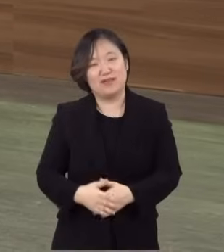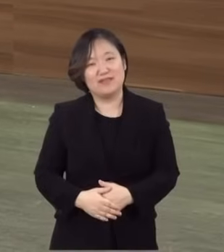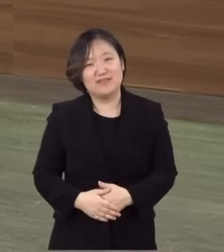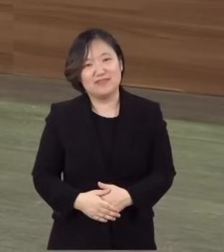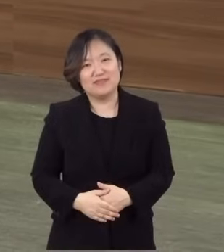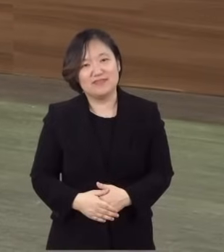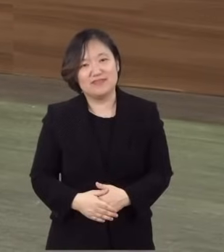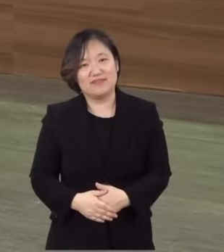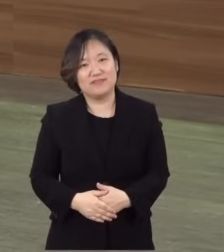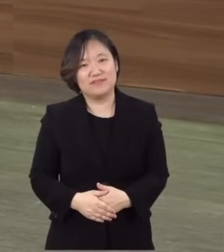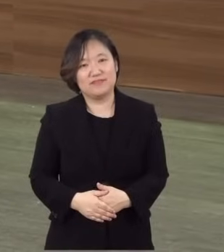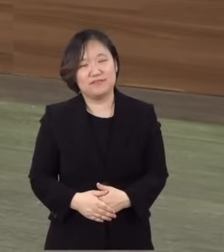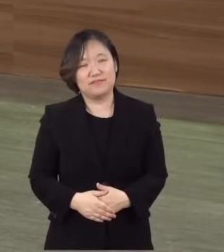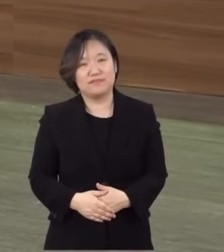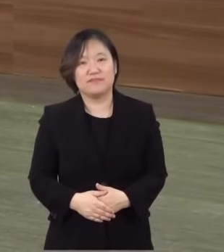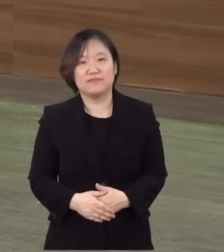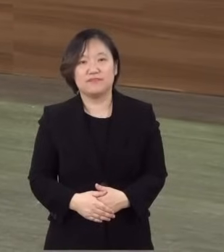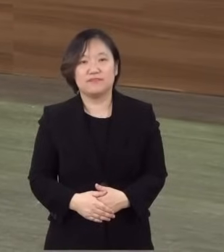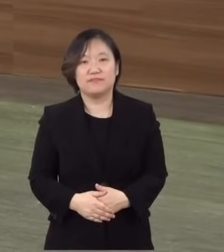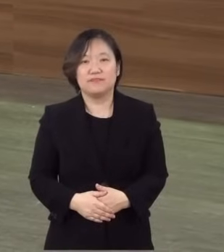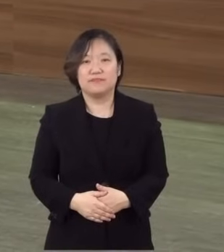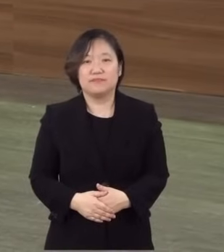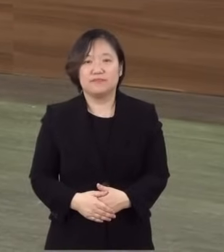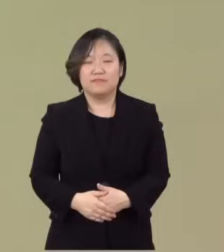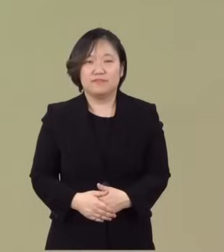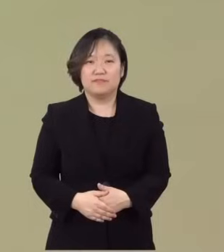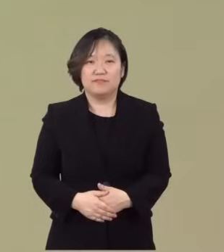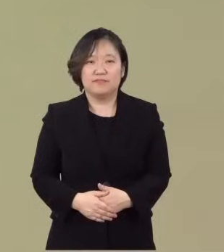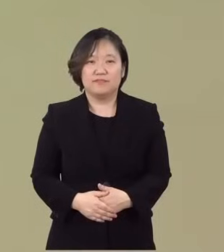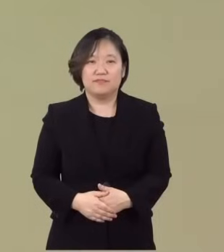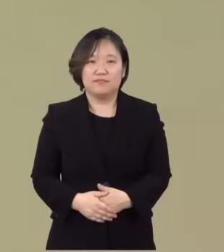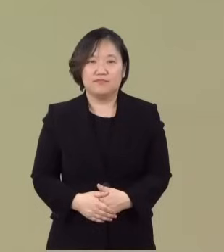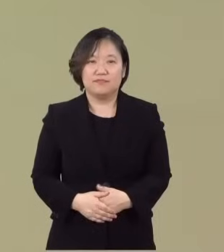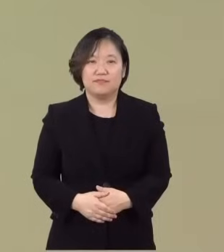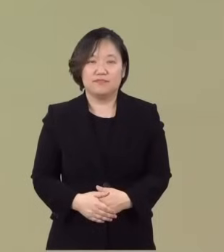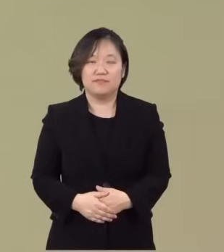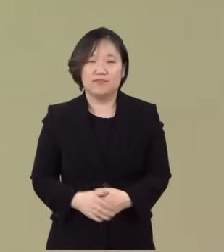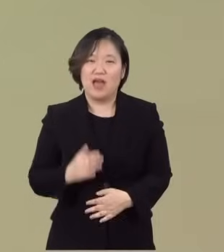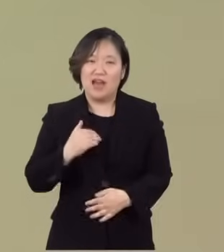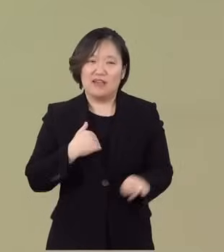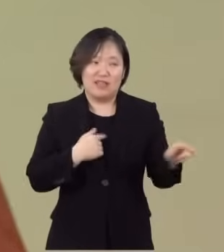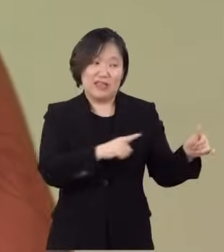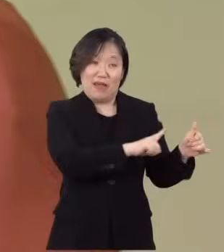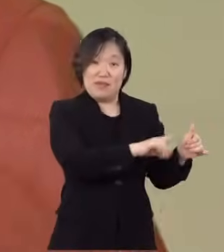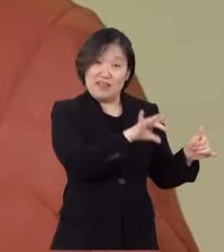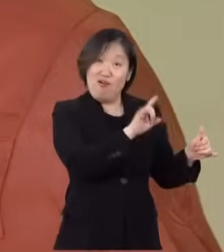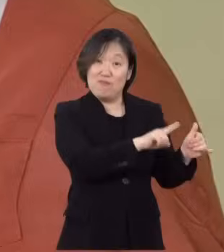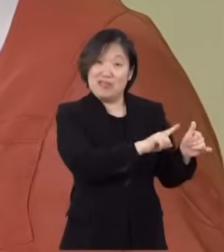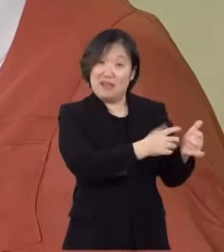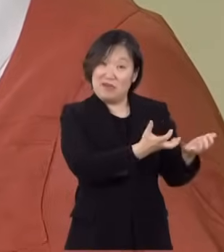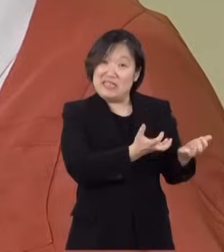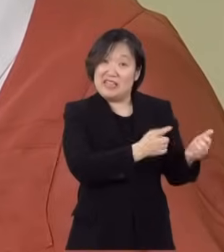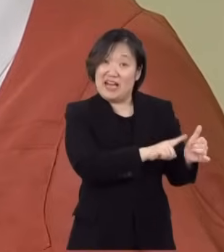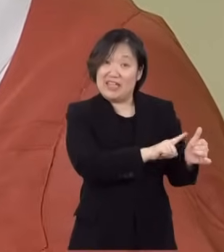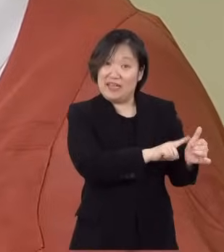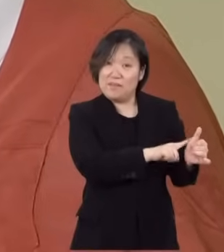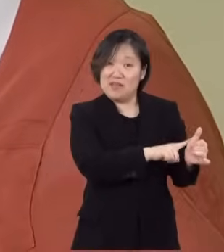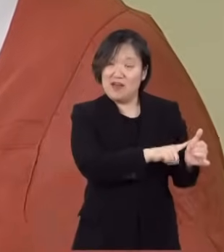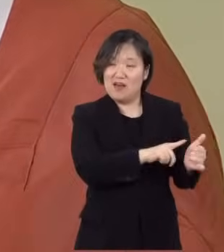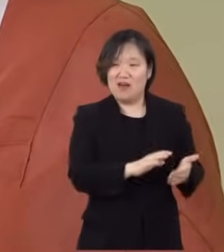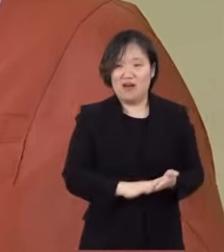말씀하시는 내용이 경전들 나옵니다 어쨌거나이 인색했던